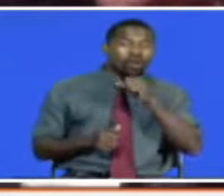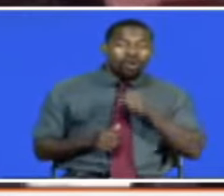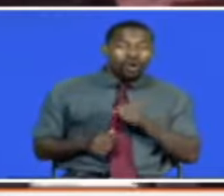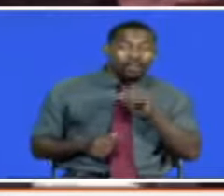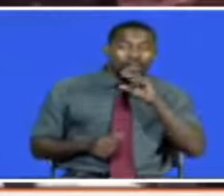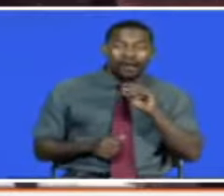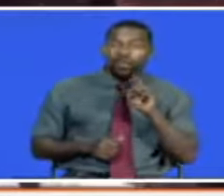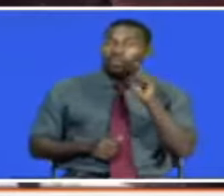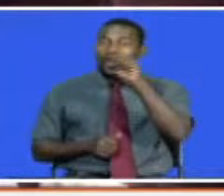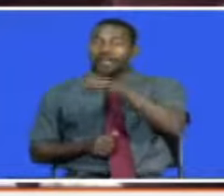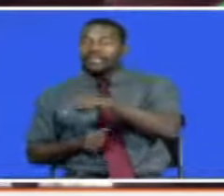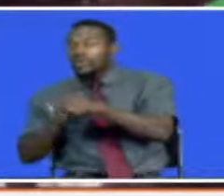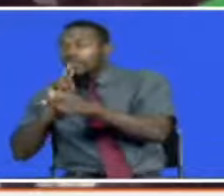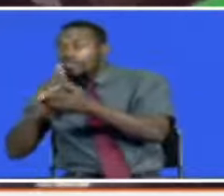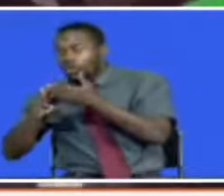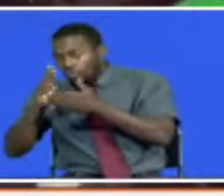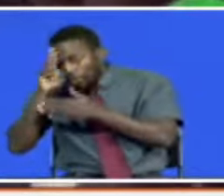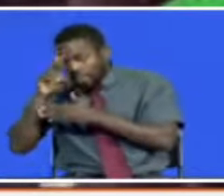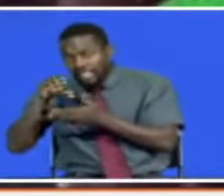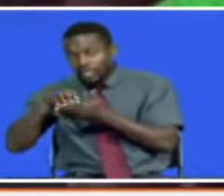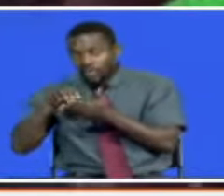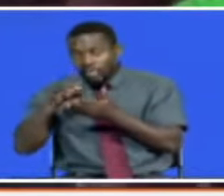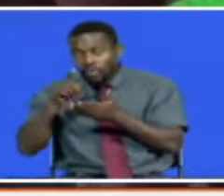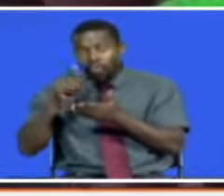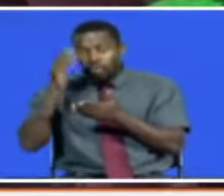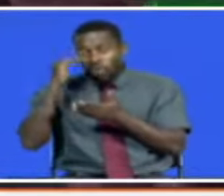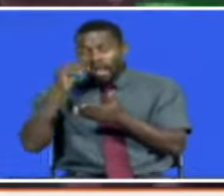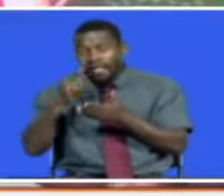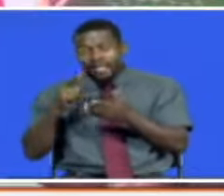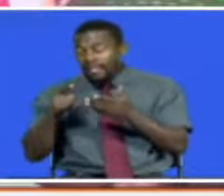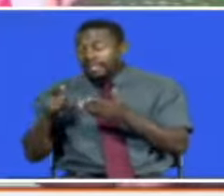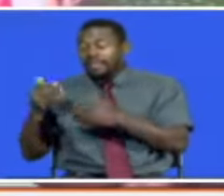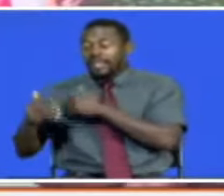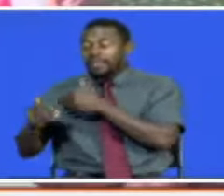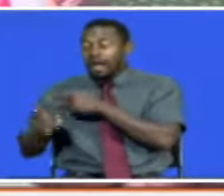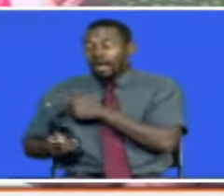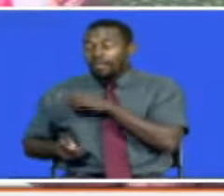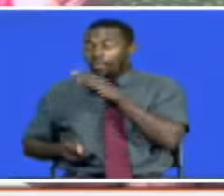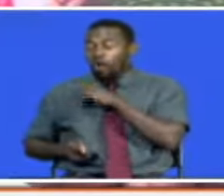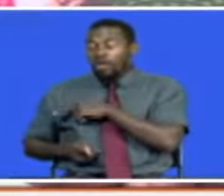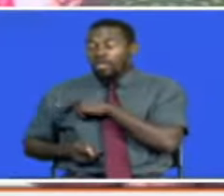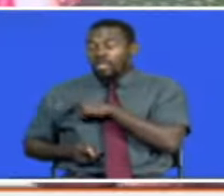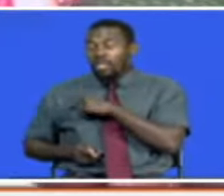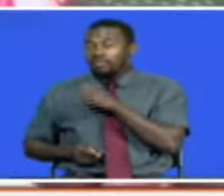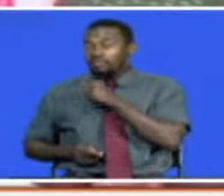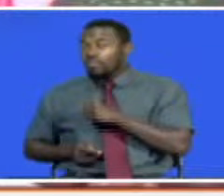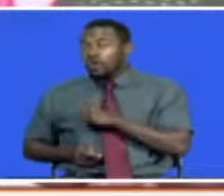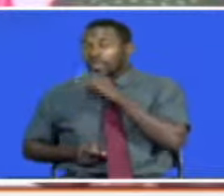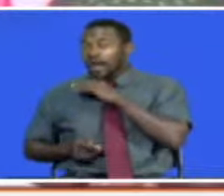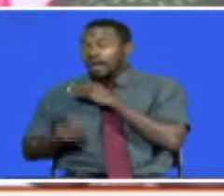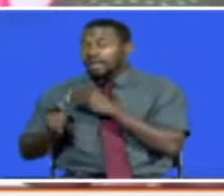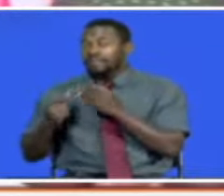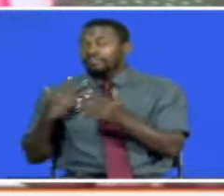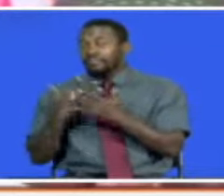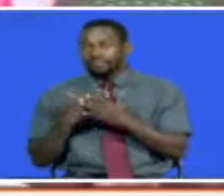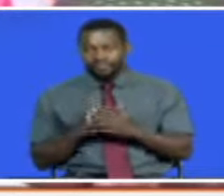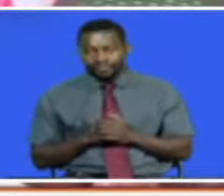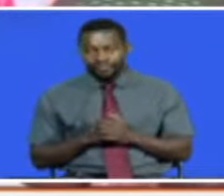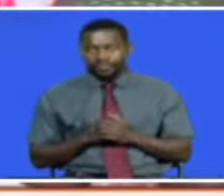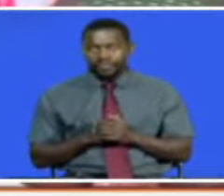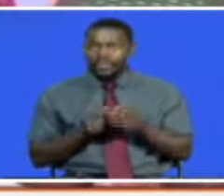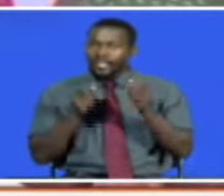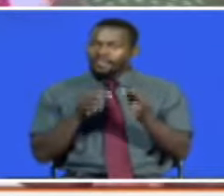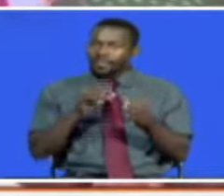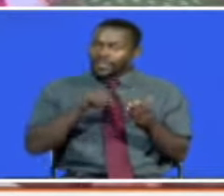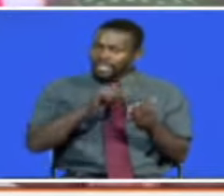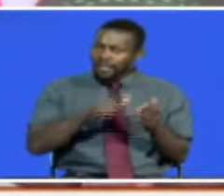mwingine ambaye ni huyu hapa amesimama kando yangu alikuwa ametekwa nyara. Hata kama bila adama si malaika, kama hatimakosa nigea,